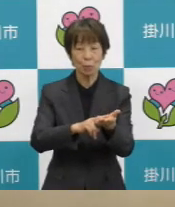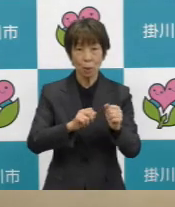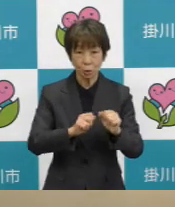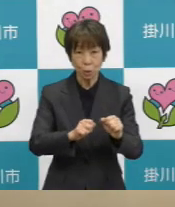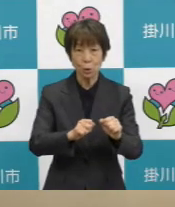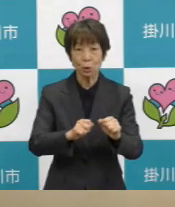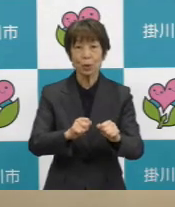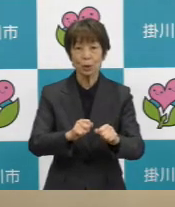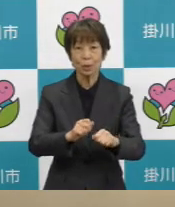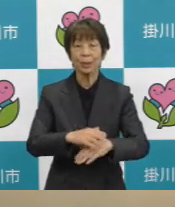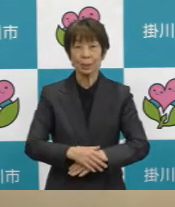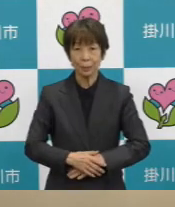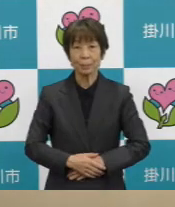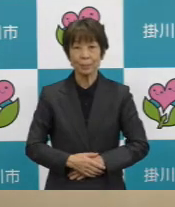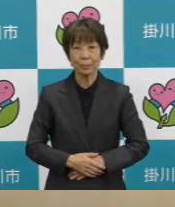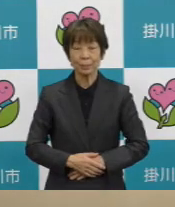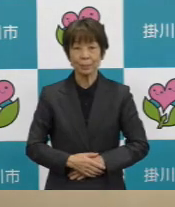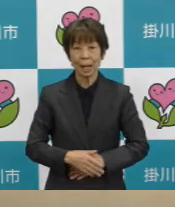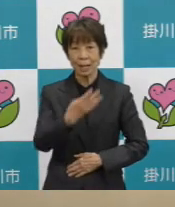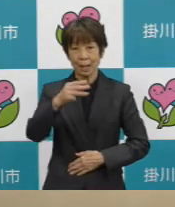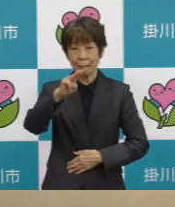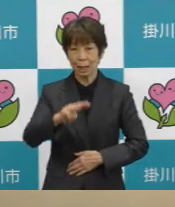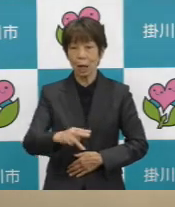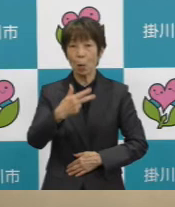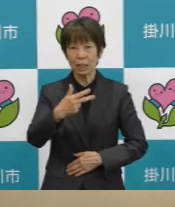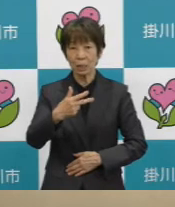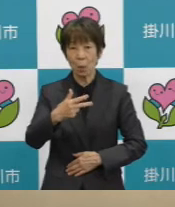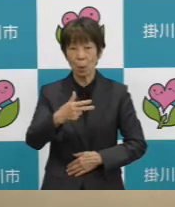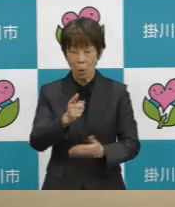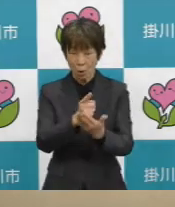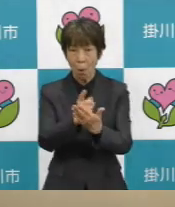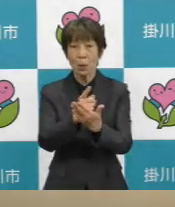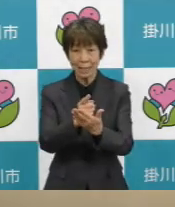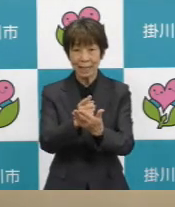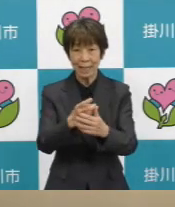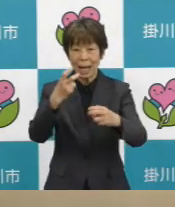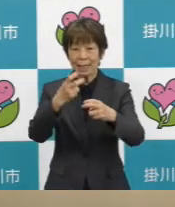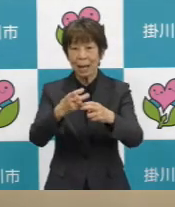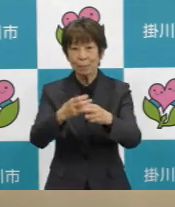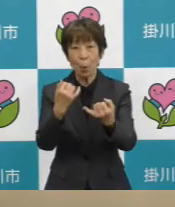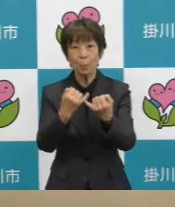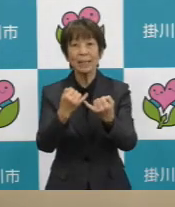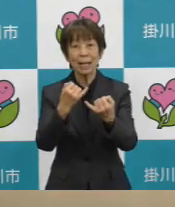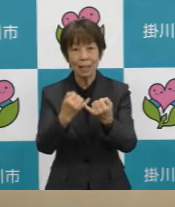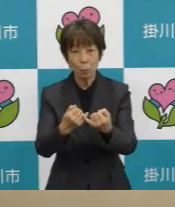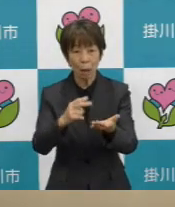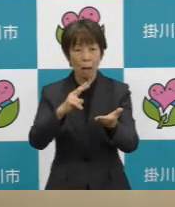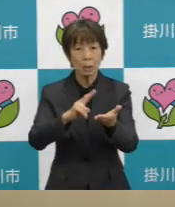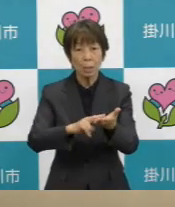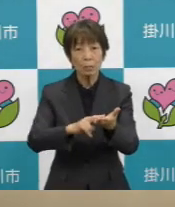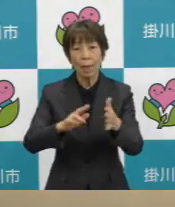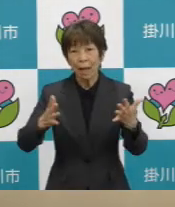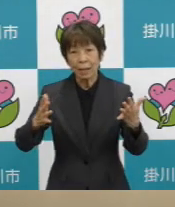の、まあ、大方針、ある意味では掛川市の憲法のようなものが定められていない、これ